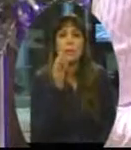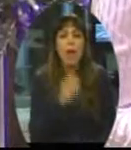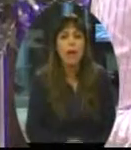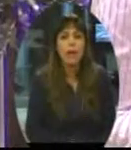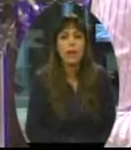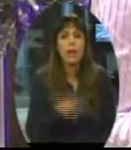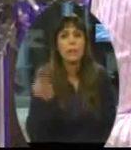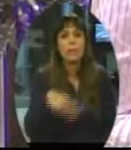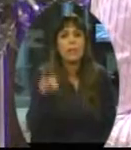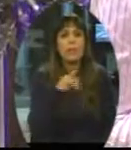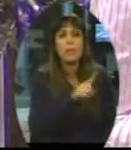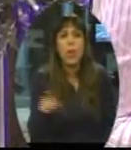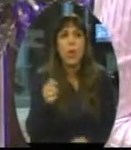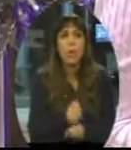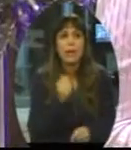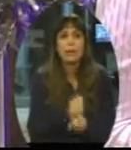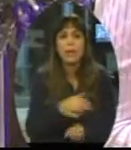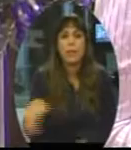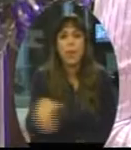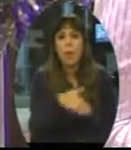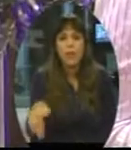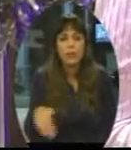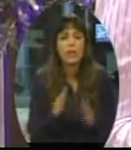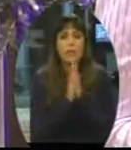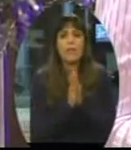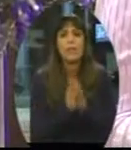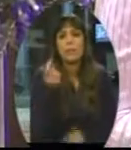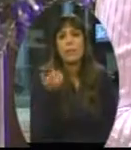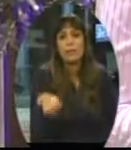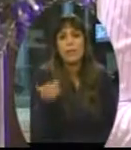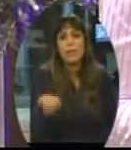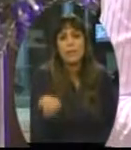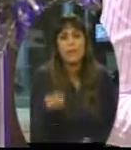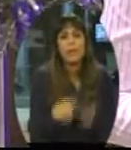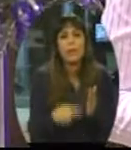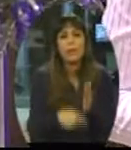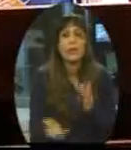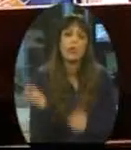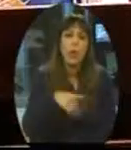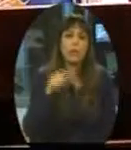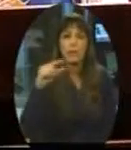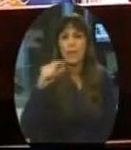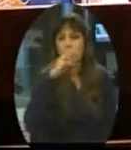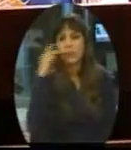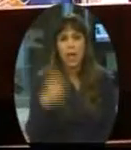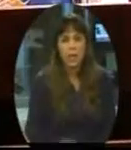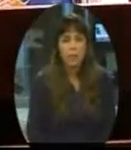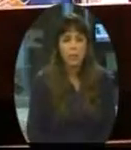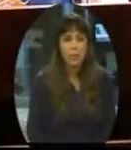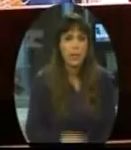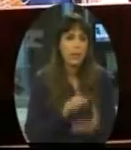מסתובבים ללא מעש ברחובות ומבקשים כסף כדי לקנות עוד מנת סם. ידידיי